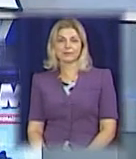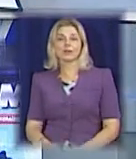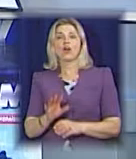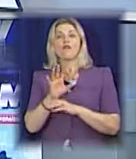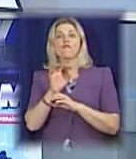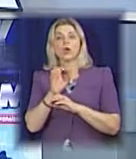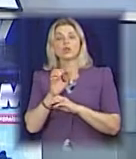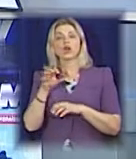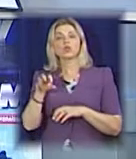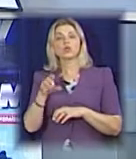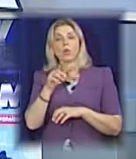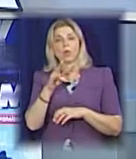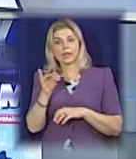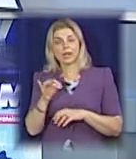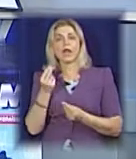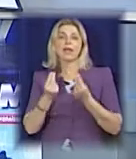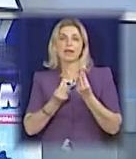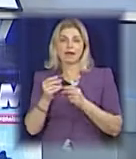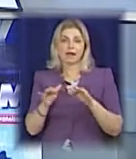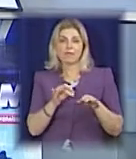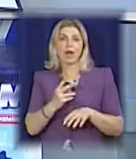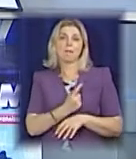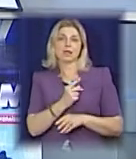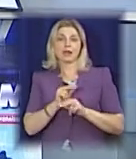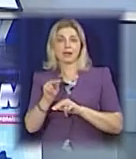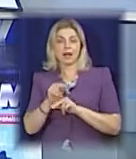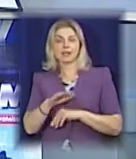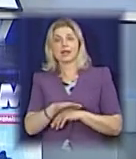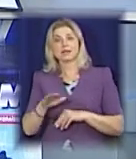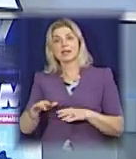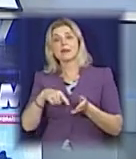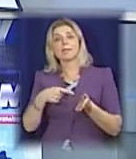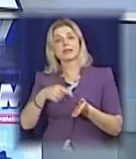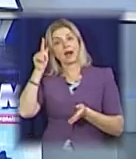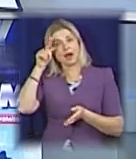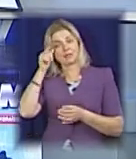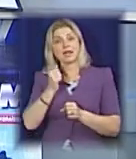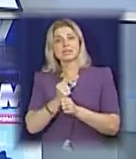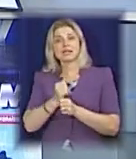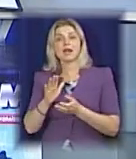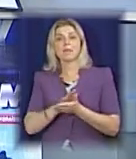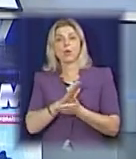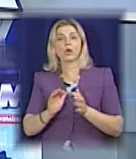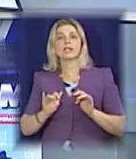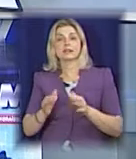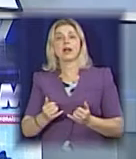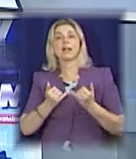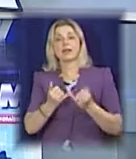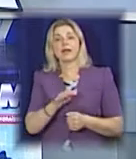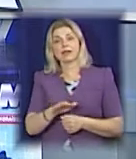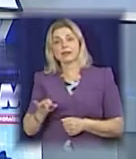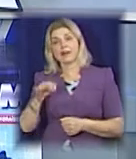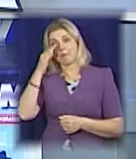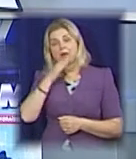Фотозони, вікторини, рухливі ігри та майстер-класи. У дитячому містечку Казка влаштувало благодійний захід для дітей та їх батьків